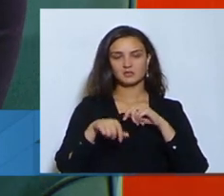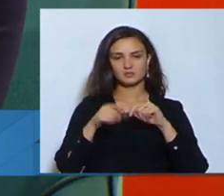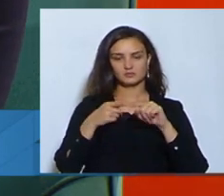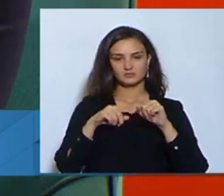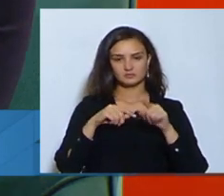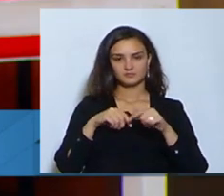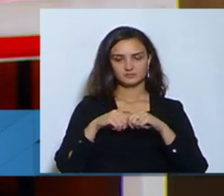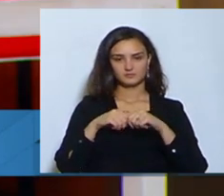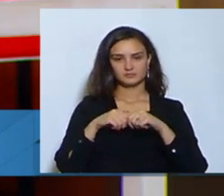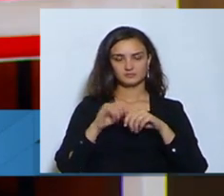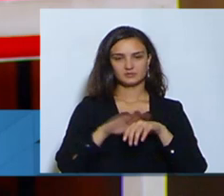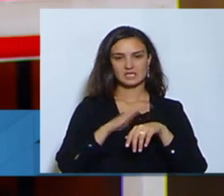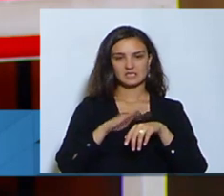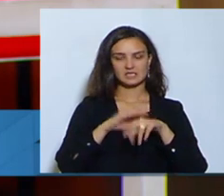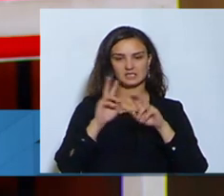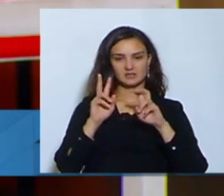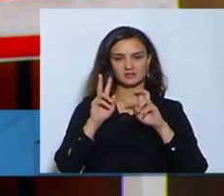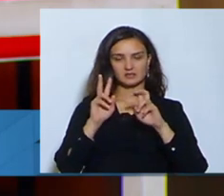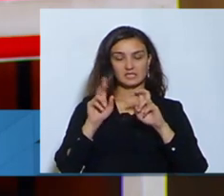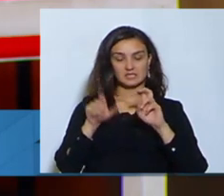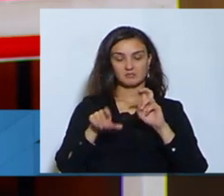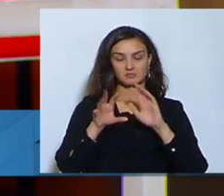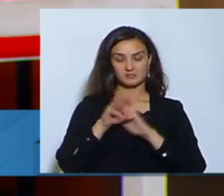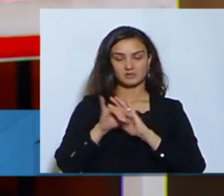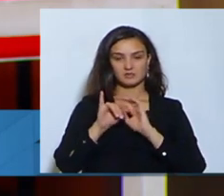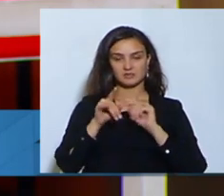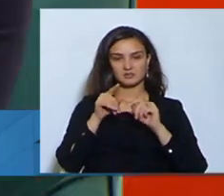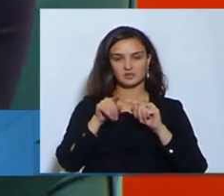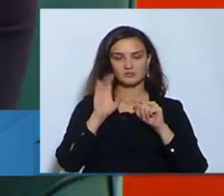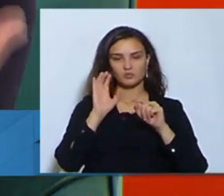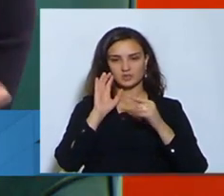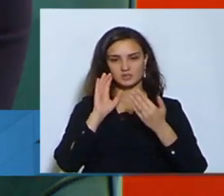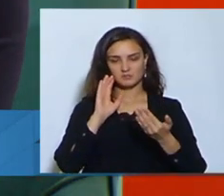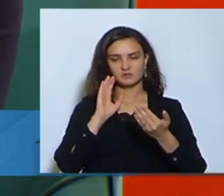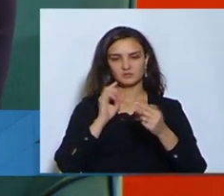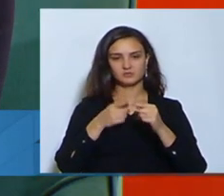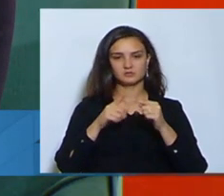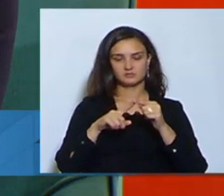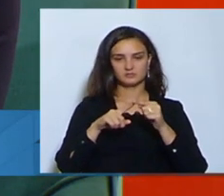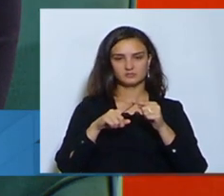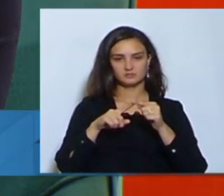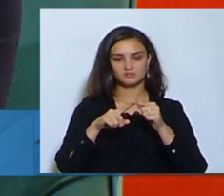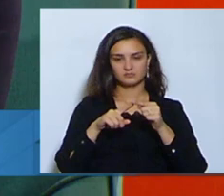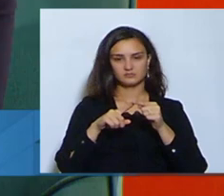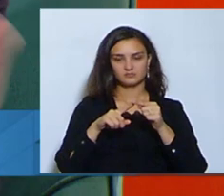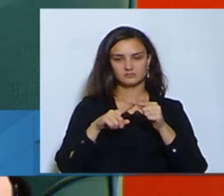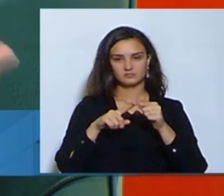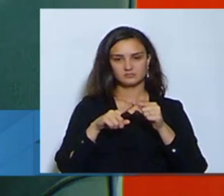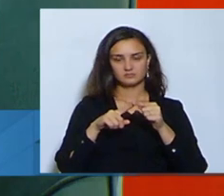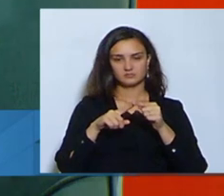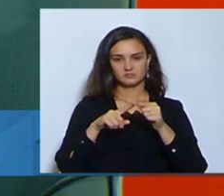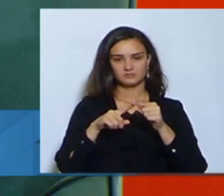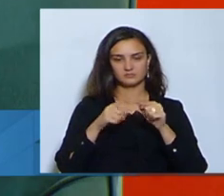ადამიანურ კეთილგანწყობილ დაწესებულება, სადაც შენ მოგისმენენ, სადაც შენ თავისუფლად ილაპარაკებ შენს პრობლემაზე